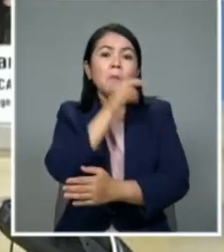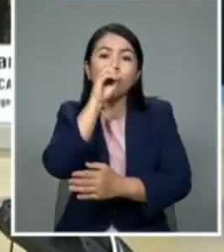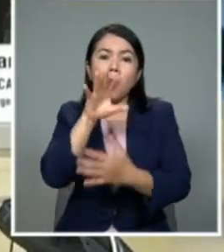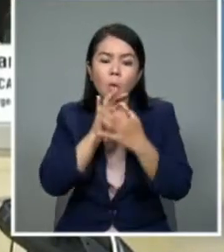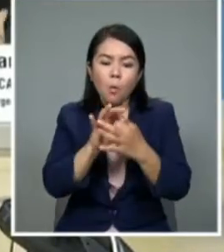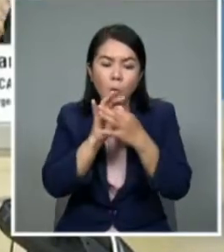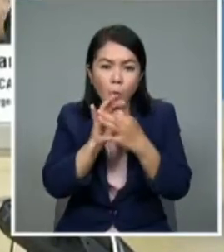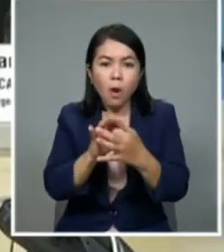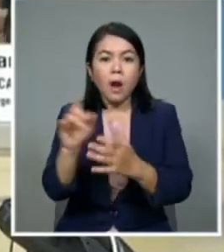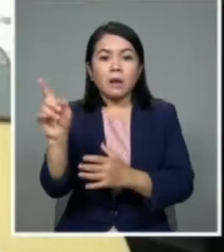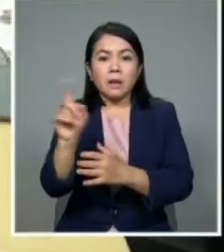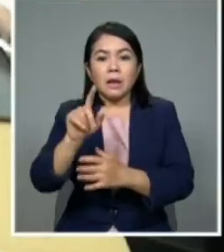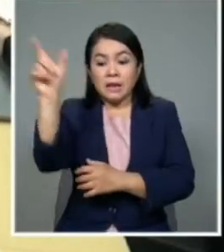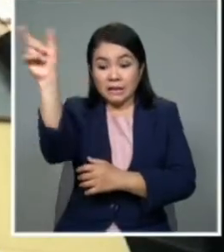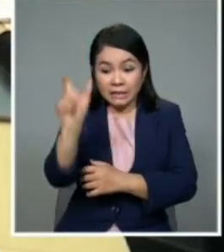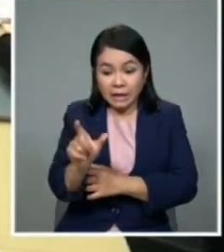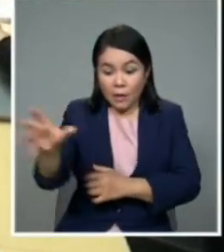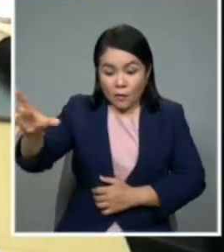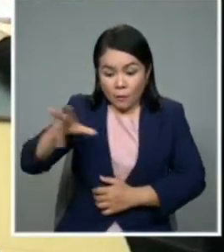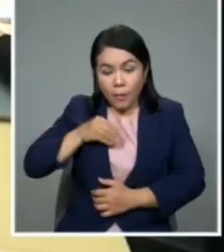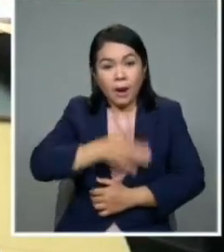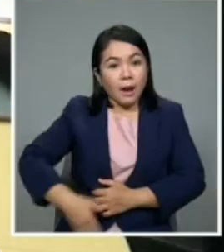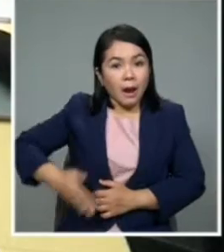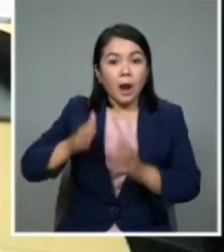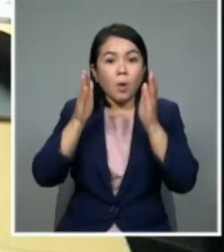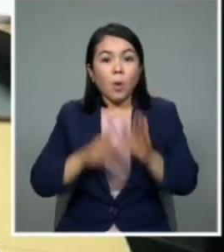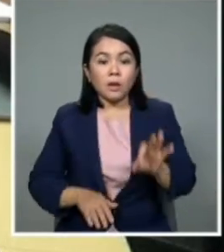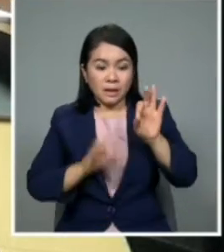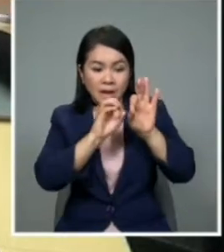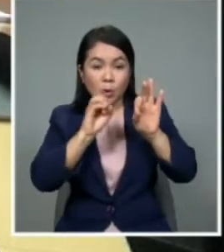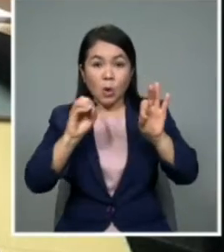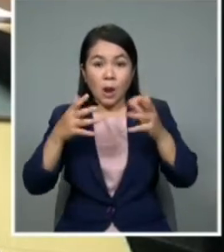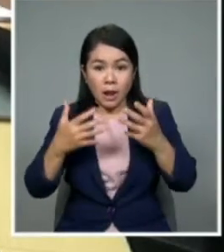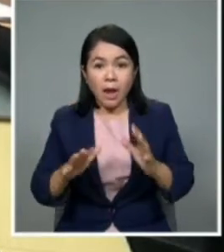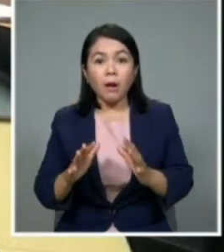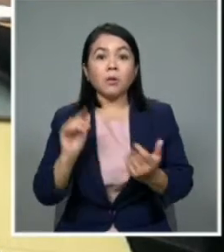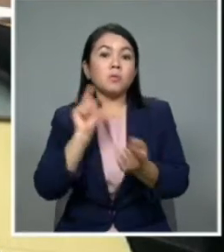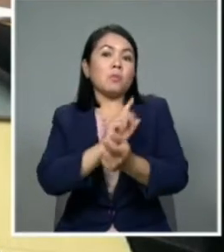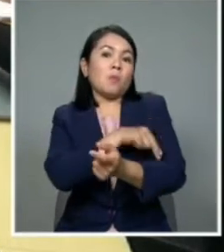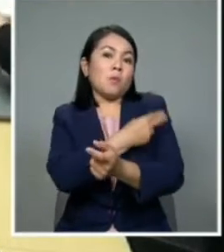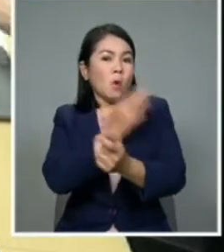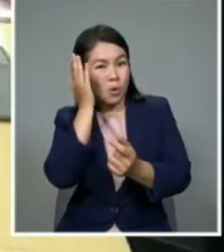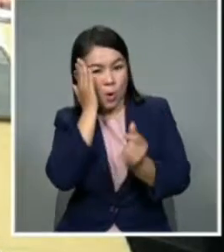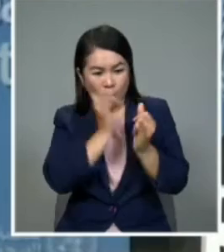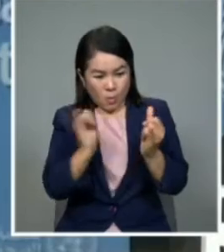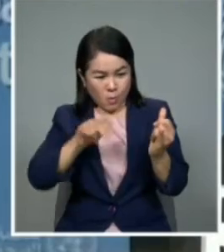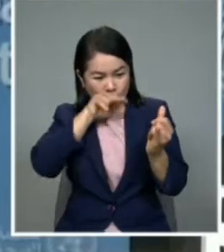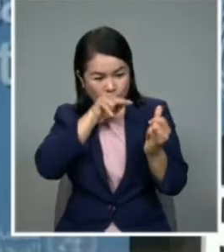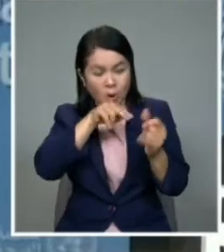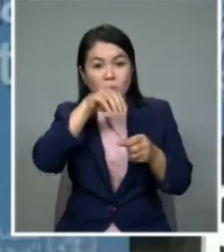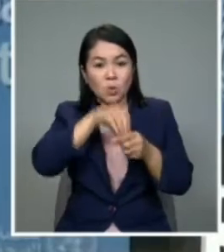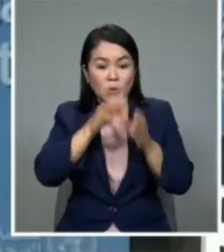มีผู้ป่วยติดเชื้อโควิด-19 เกือบ900คนแล้วนะครับคือ900คนเนี่ยต้องรักษาอยู่ในห้อง ICU